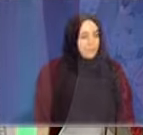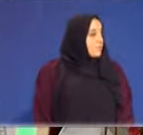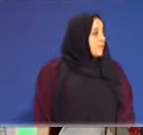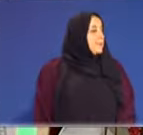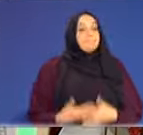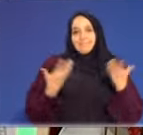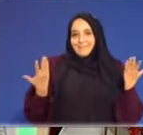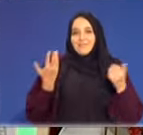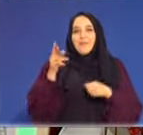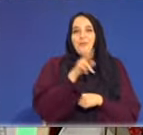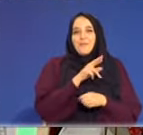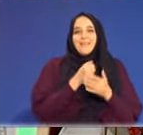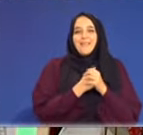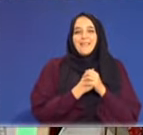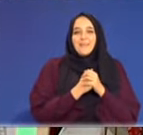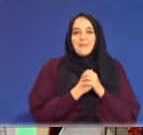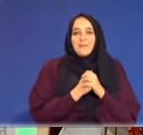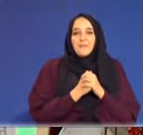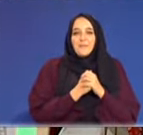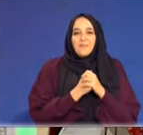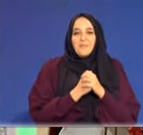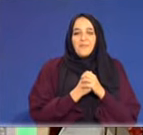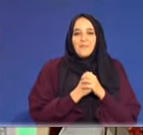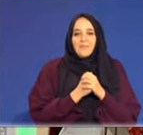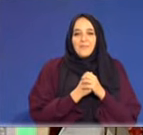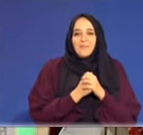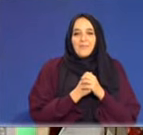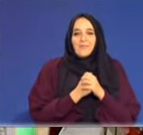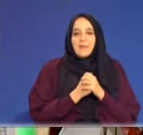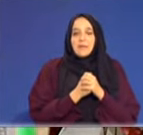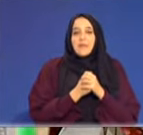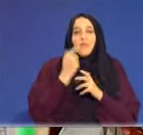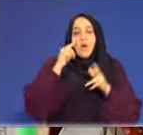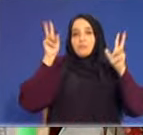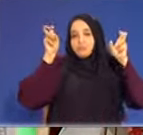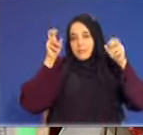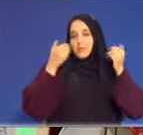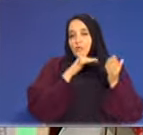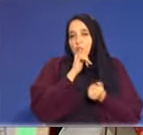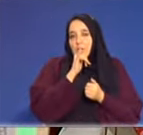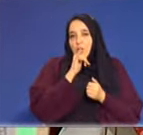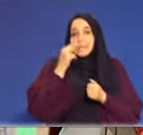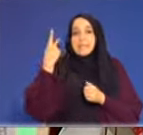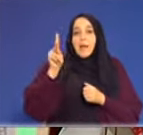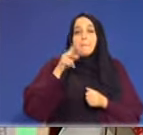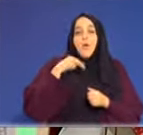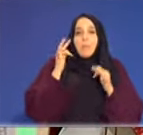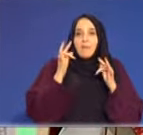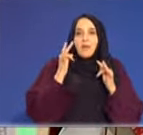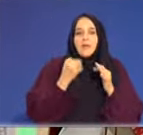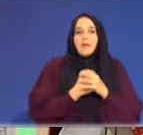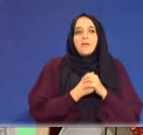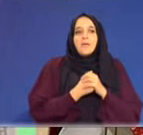إذن عدنا إليكم والعود أحمد بعد هذا الركن، هذه قضيتي وفي هذه